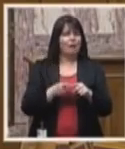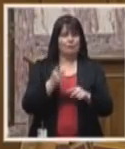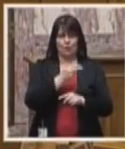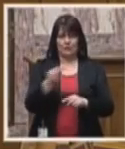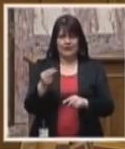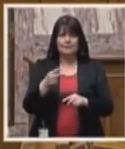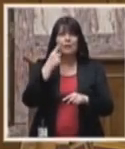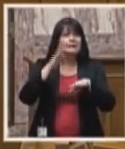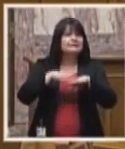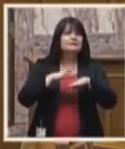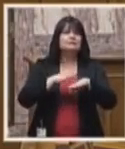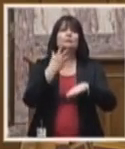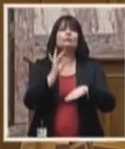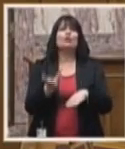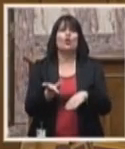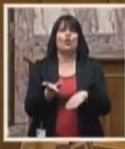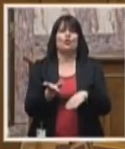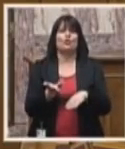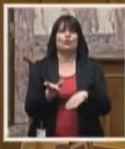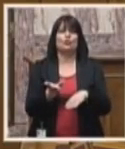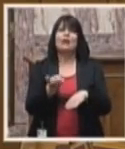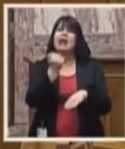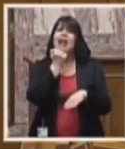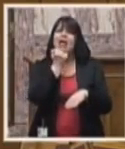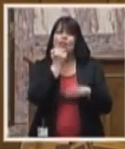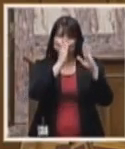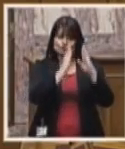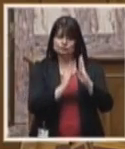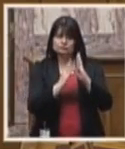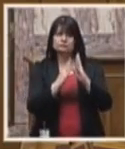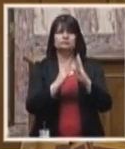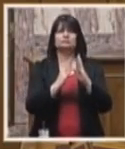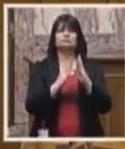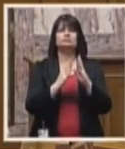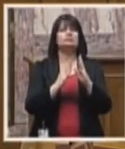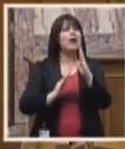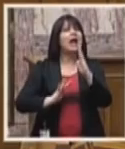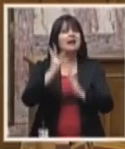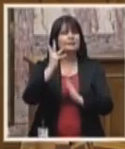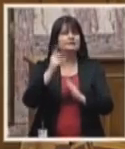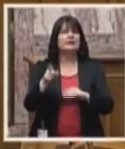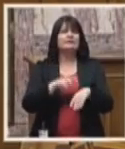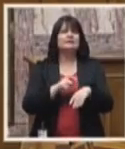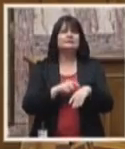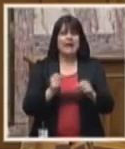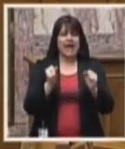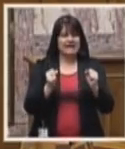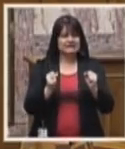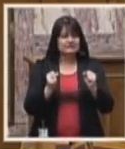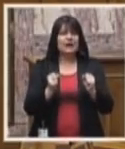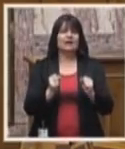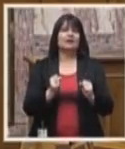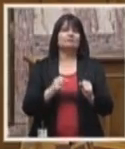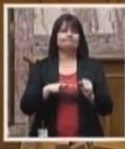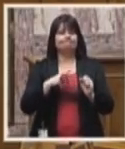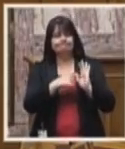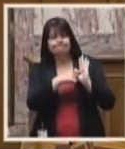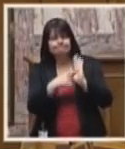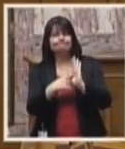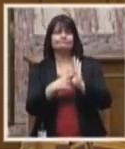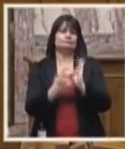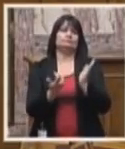δούμε τις αιτίες γιατί δεν έχουμε ένα σωστό μοντέλο ανάπτυξης. Πρώτα απ' όλα το κλίμα σιγουριάς, ασφάλειας, αξιοπιστίας για